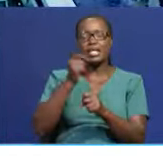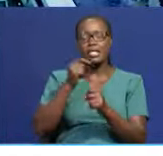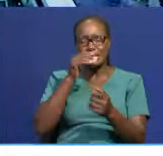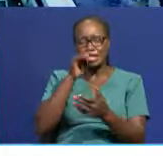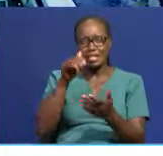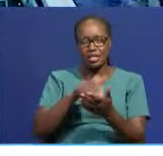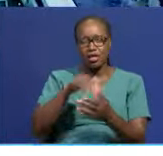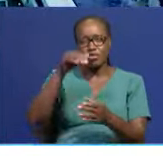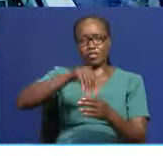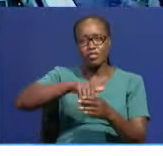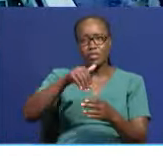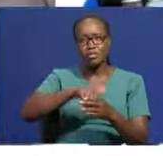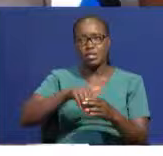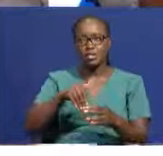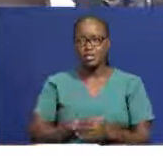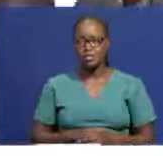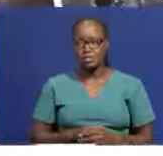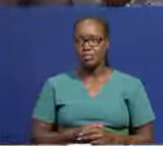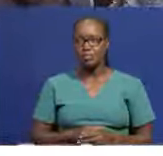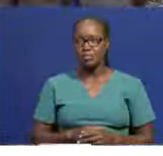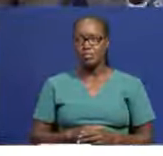cha wawekezaji.